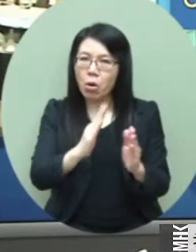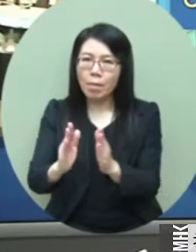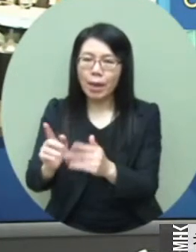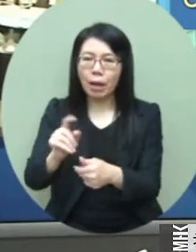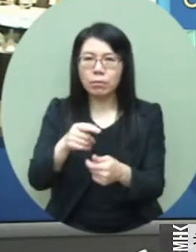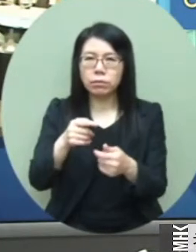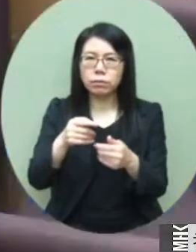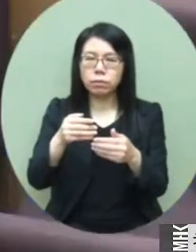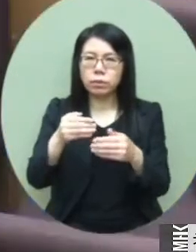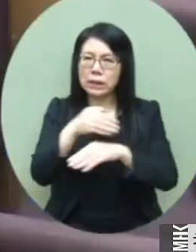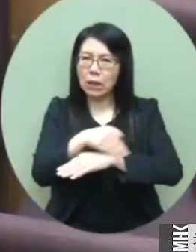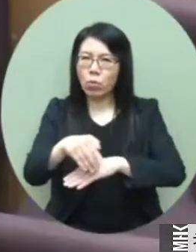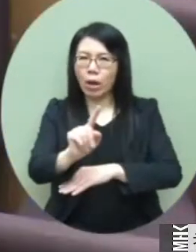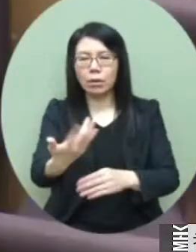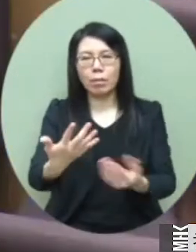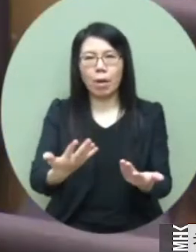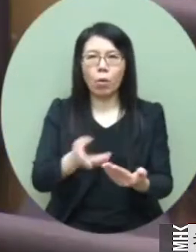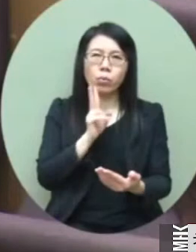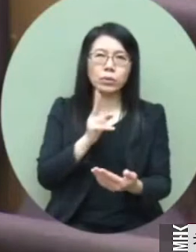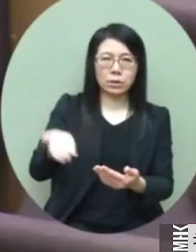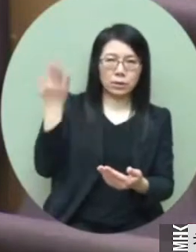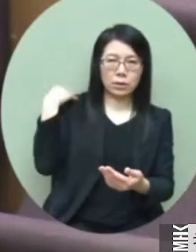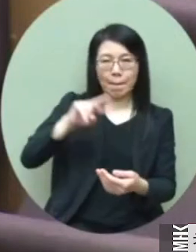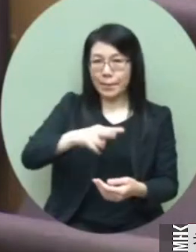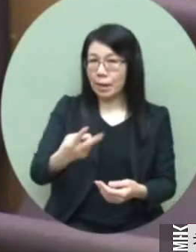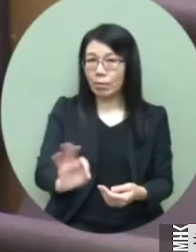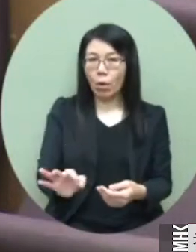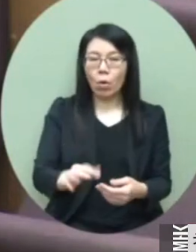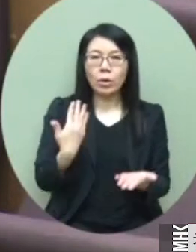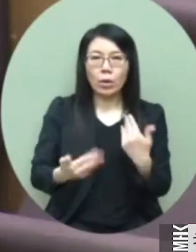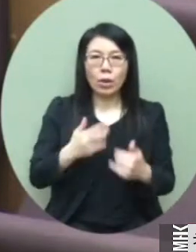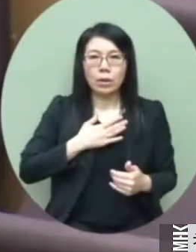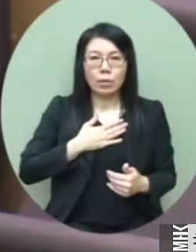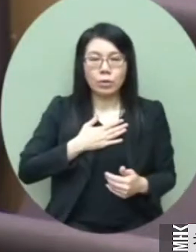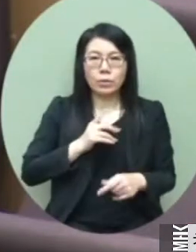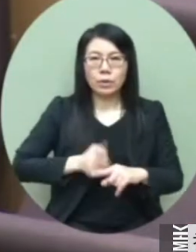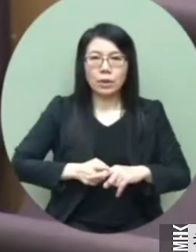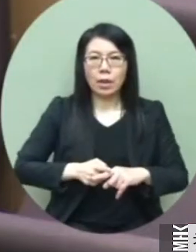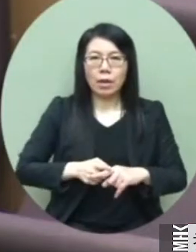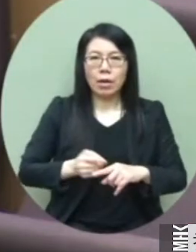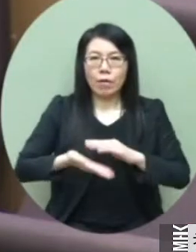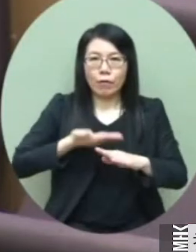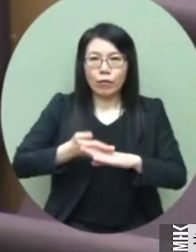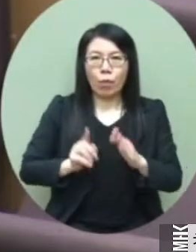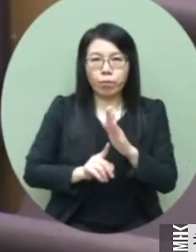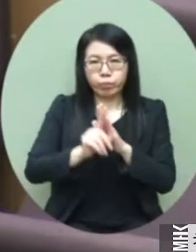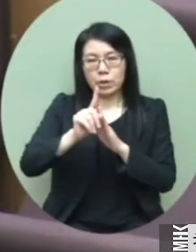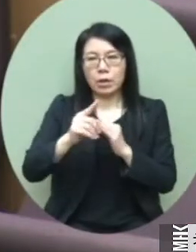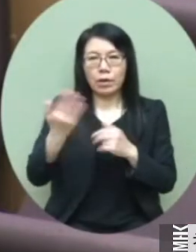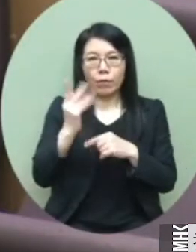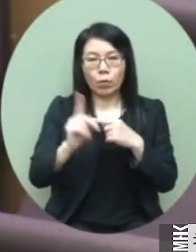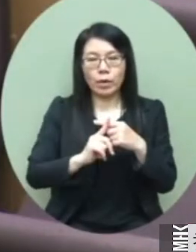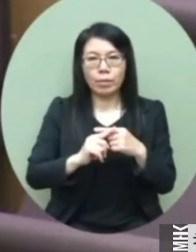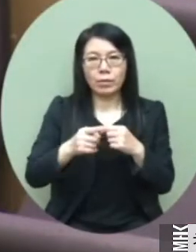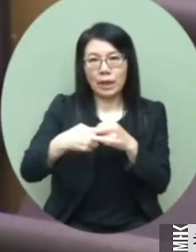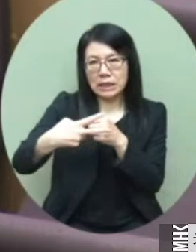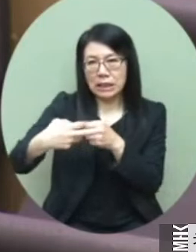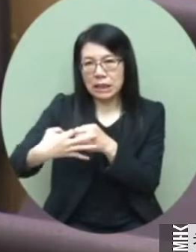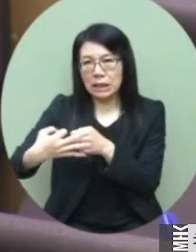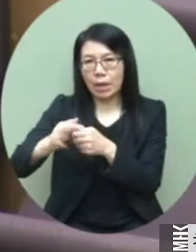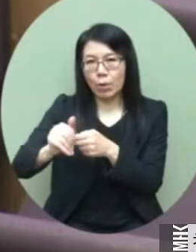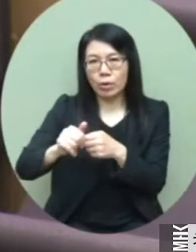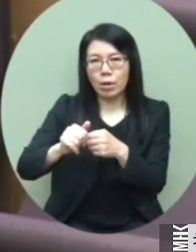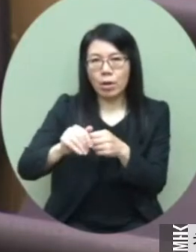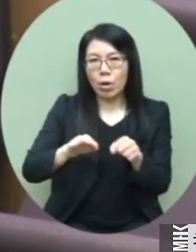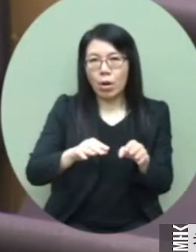線圖係咪即係仲好似之前咁冇變到嘅咧？定係即係擔心嗰個反彈嘅風險，令到即係嗰個第2、第3階段唔可以